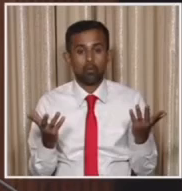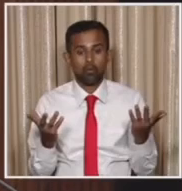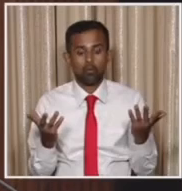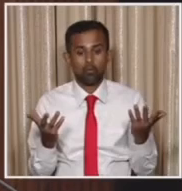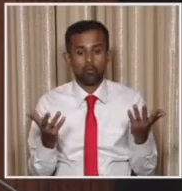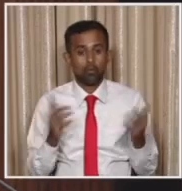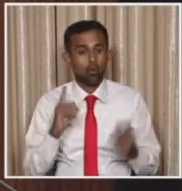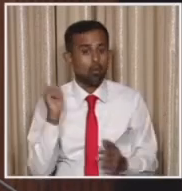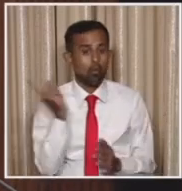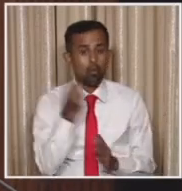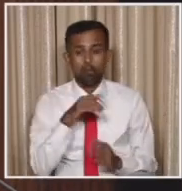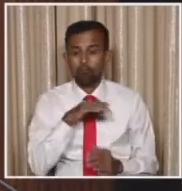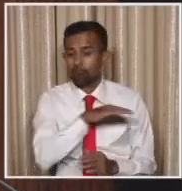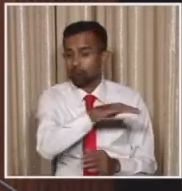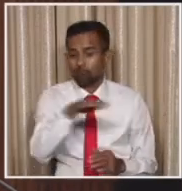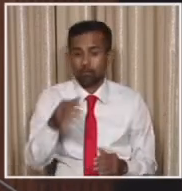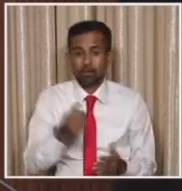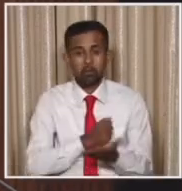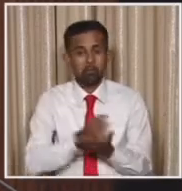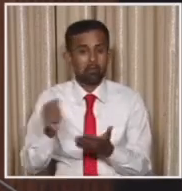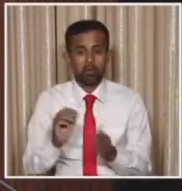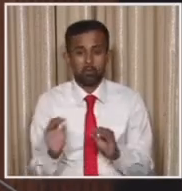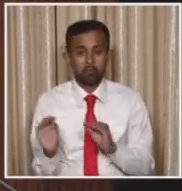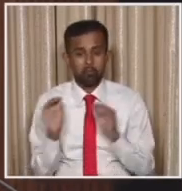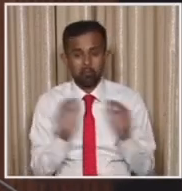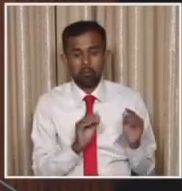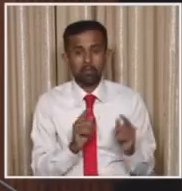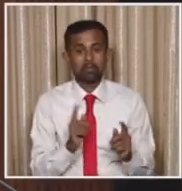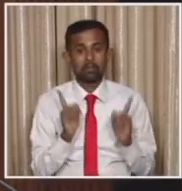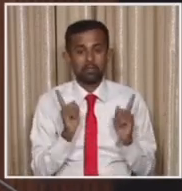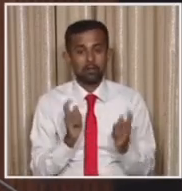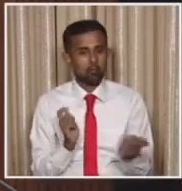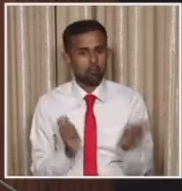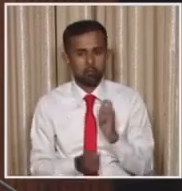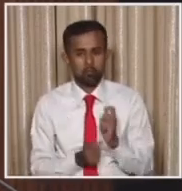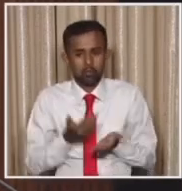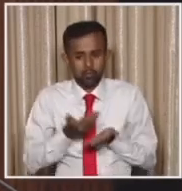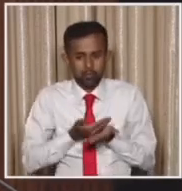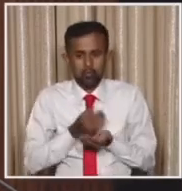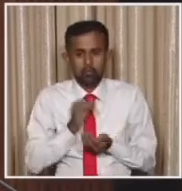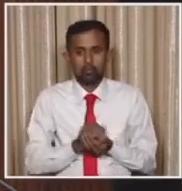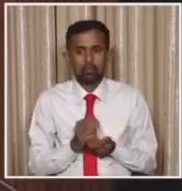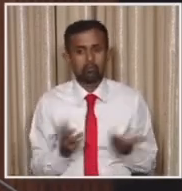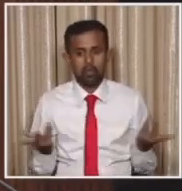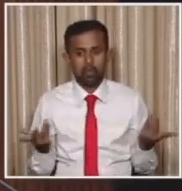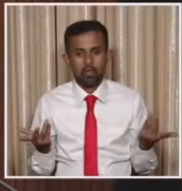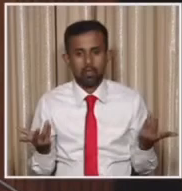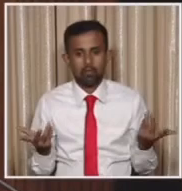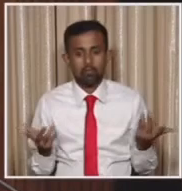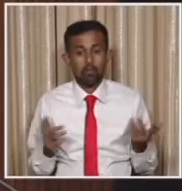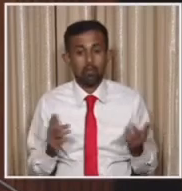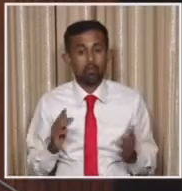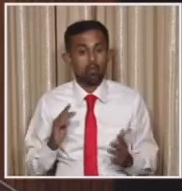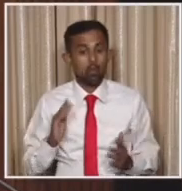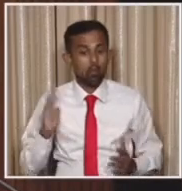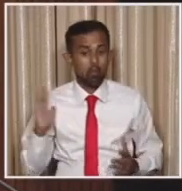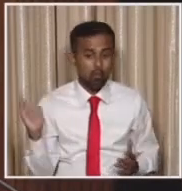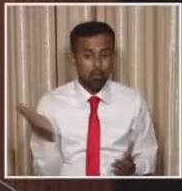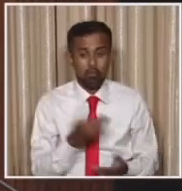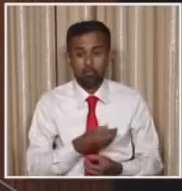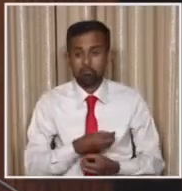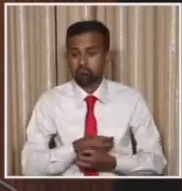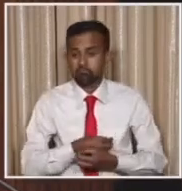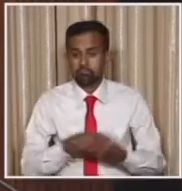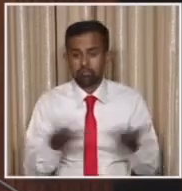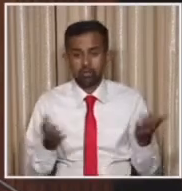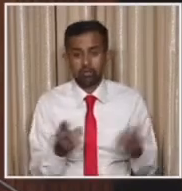آرتي كيت ما سماستا إستيد ما أمي كيلو نادا باسه كريكت بال كمان لي بترا كتير وين ويديا كنا إذا أمي سماستا ده هي أمي ويناسه إكا